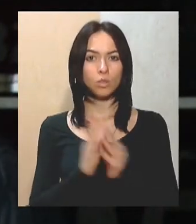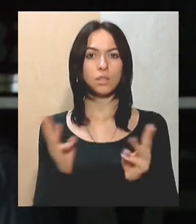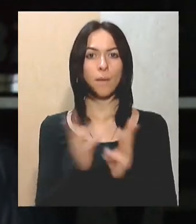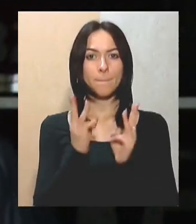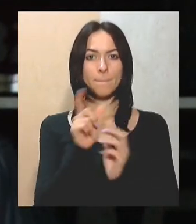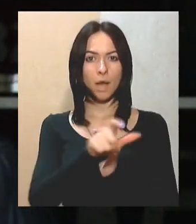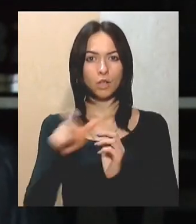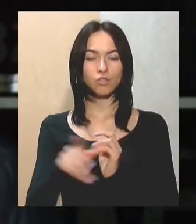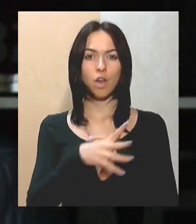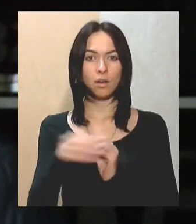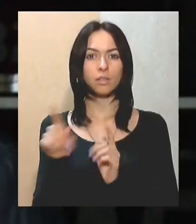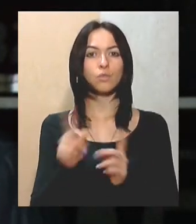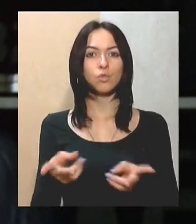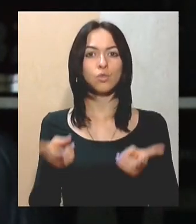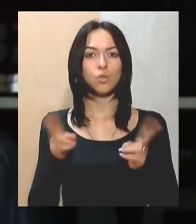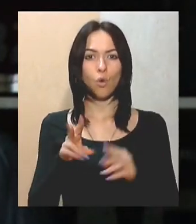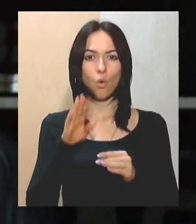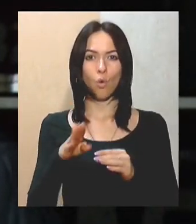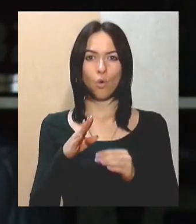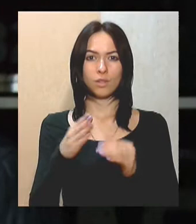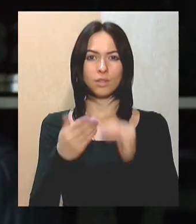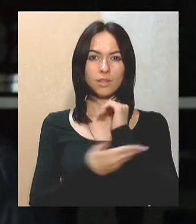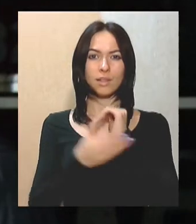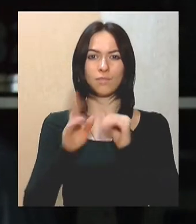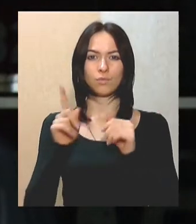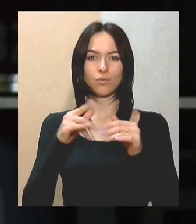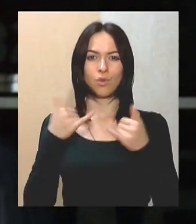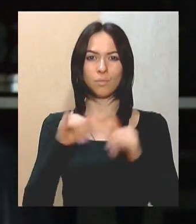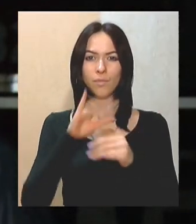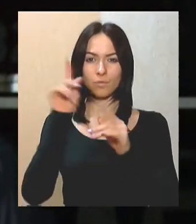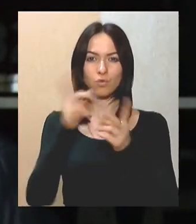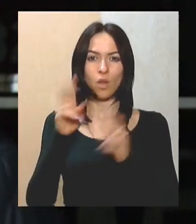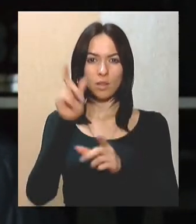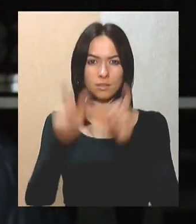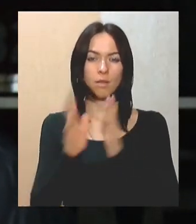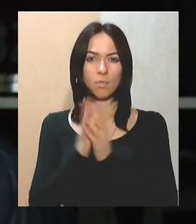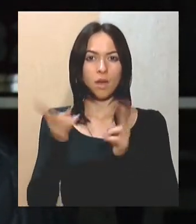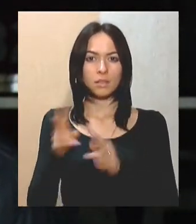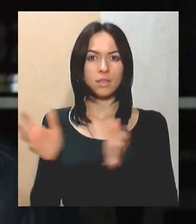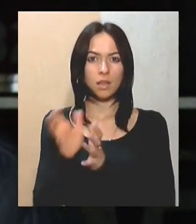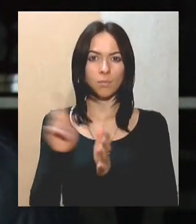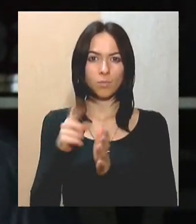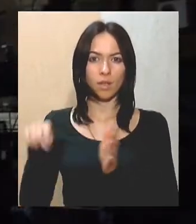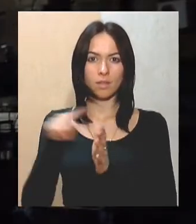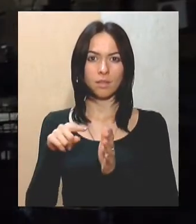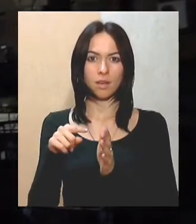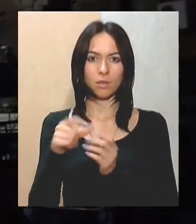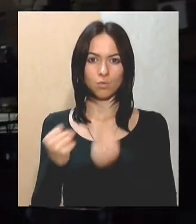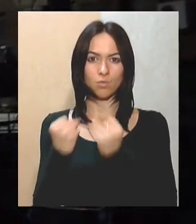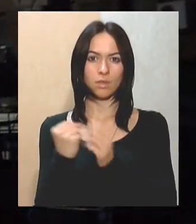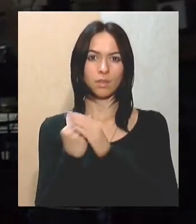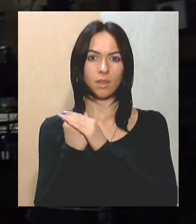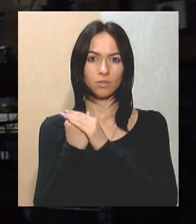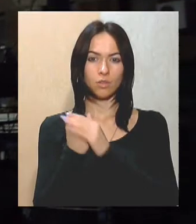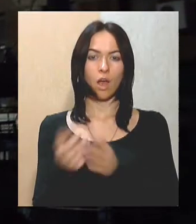що залишилось від перекриття, і металічні, і дерев'яні елементи залишати в сохранності, тому що вони є елементами жорсткості. Розібрати